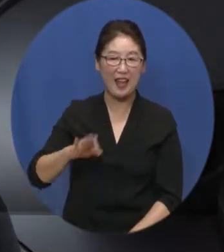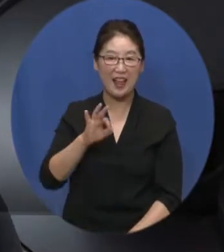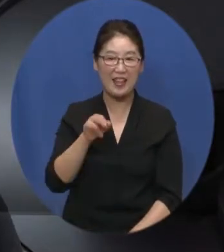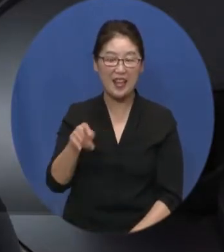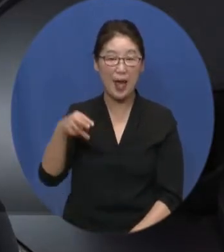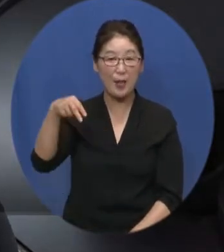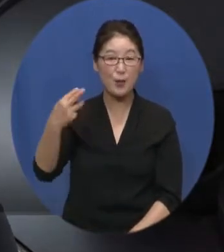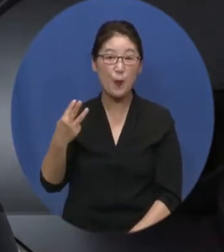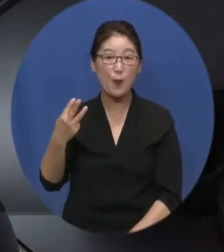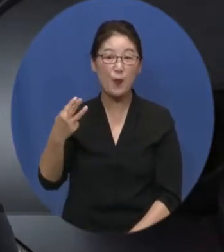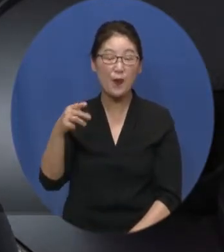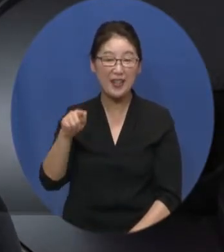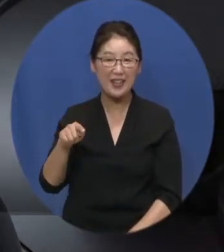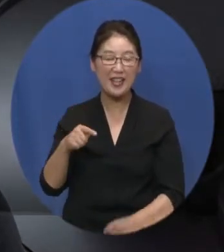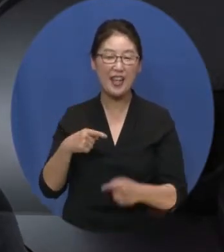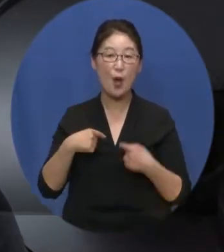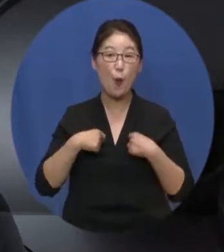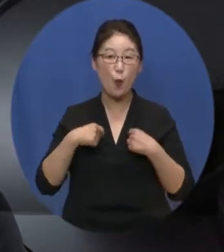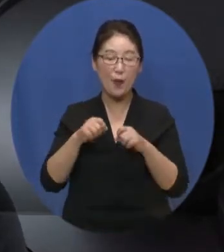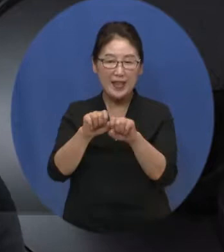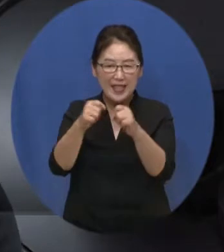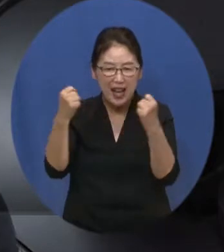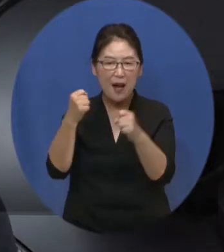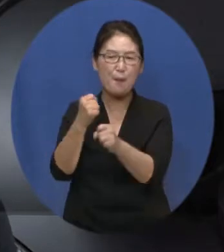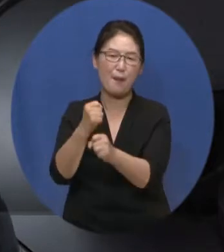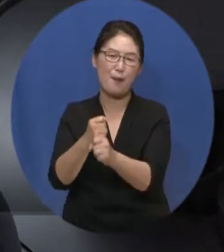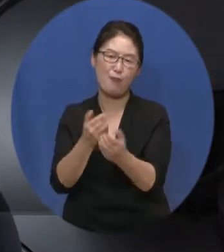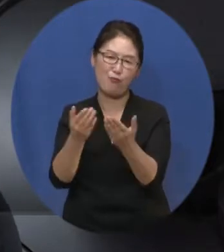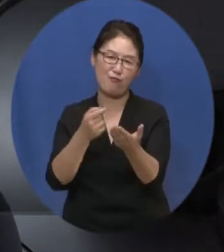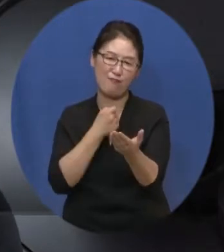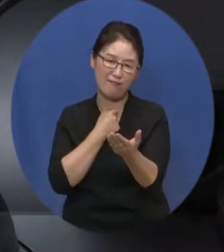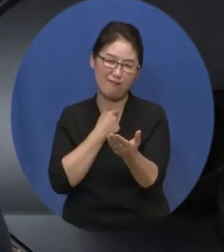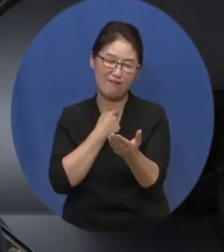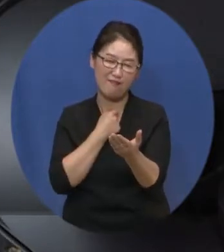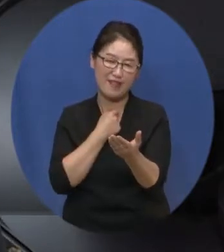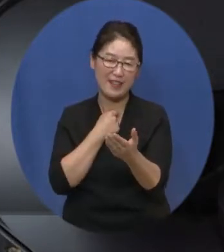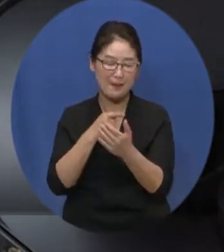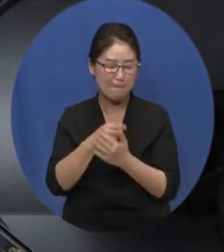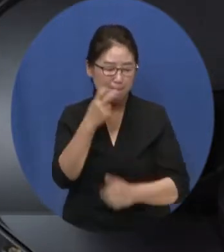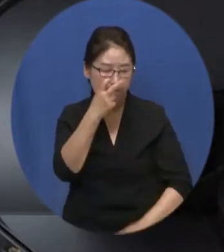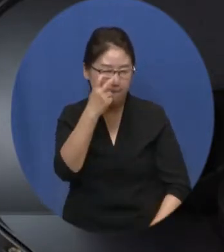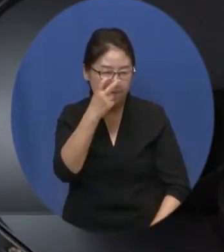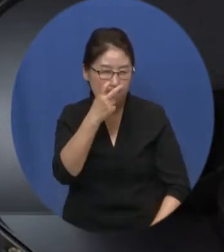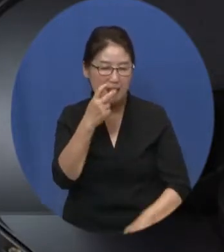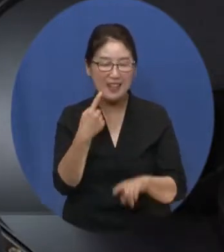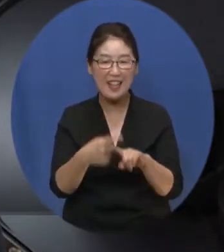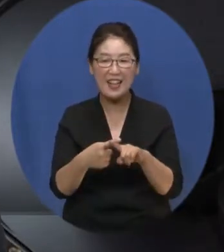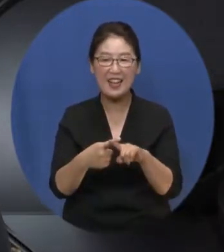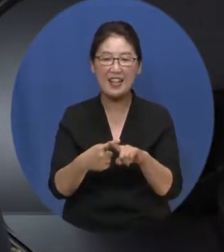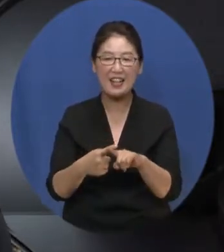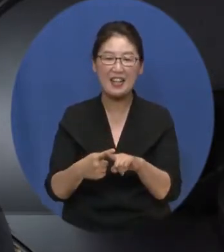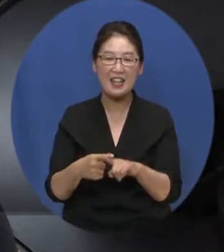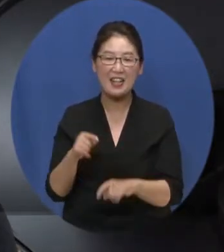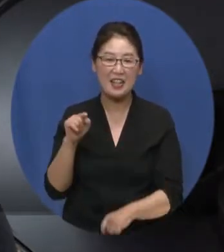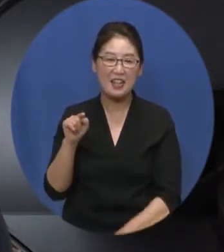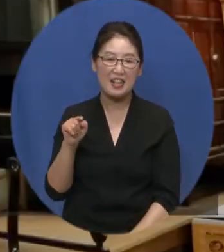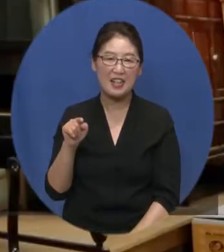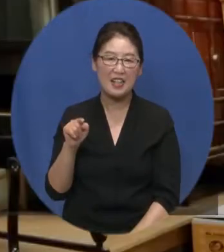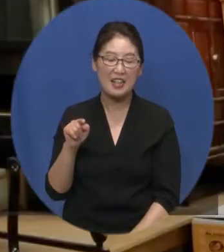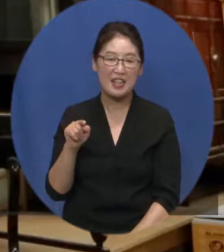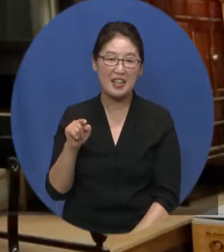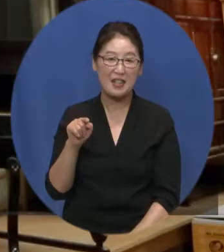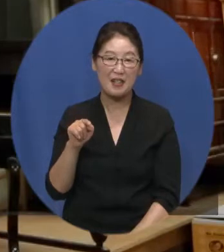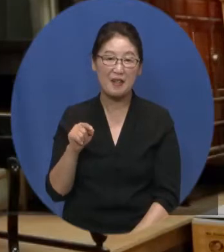옷장을 하라고 만들어주고 싶은 마음에 뭐 이런저런 뭐 이제 검색을 하다보니까 이제 예절을